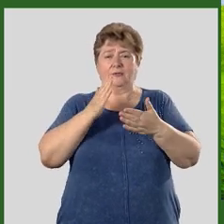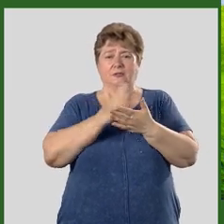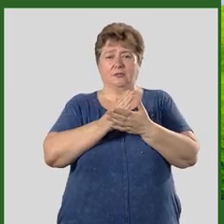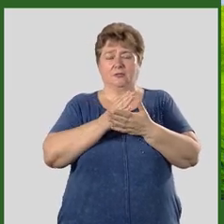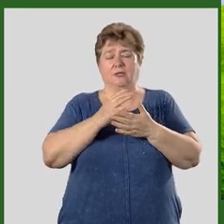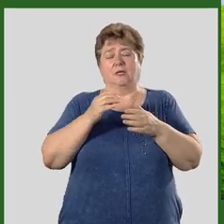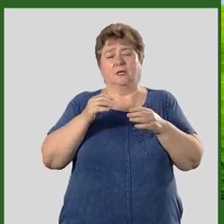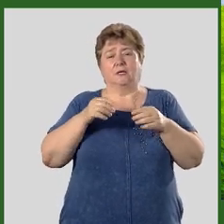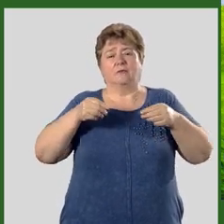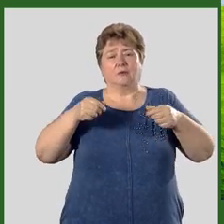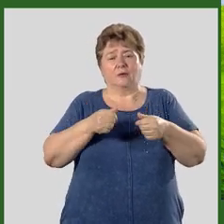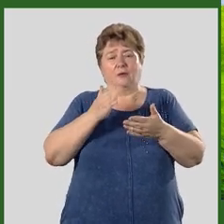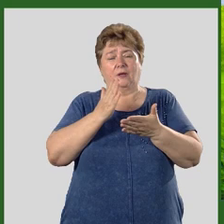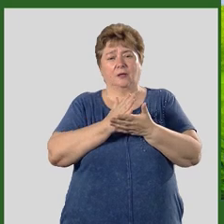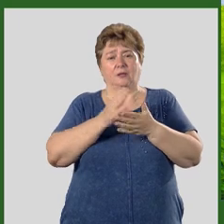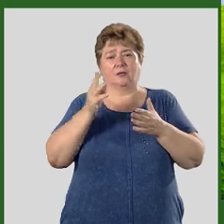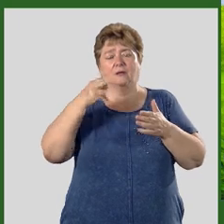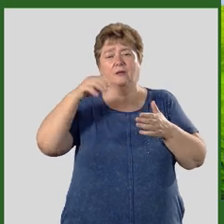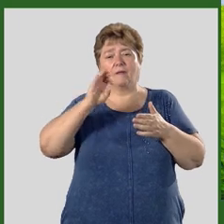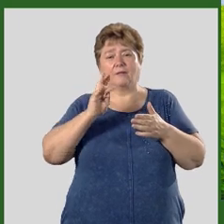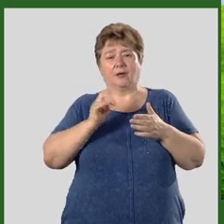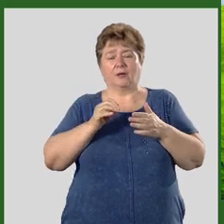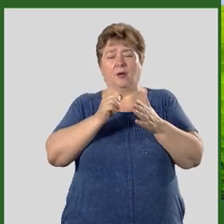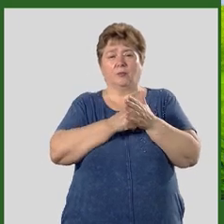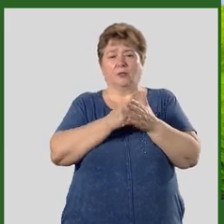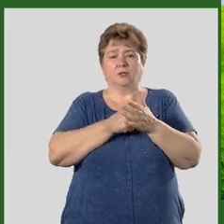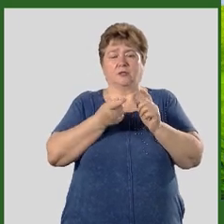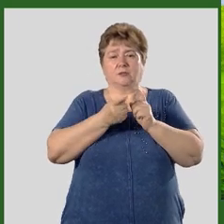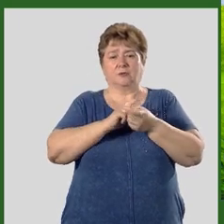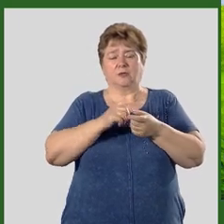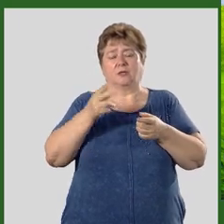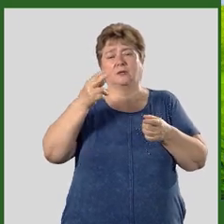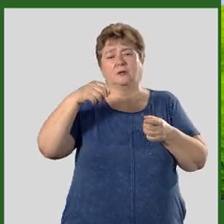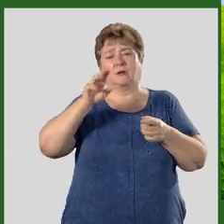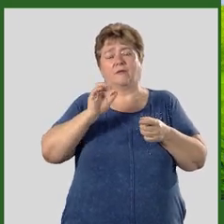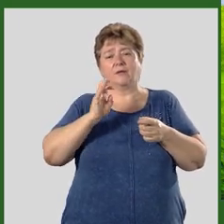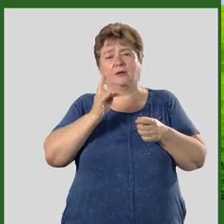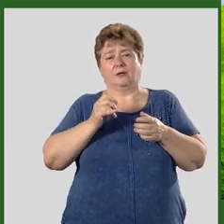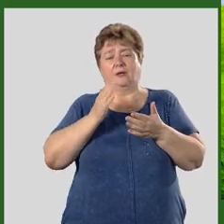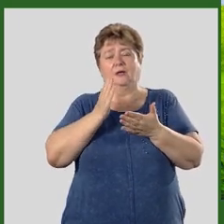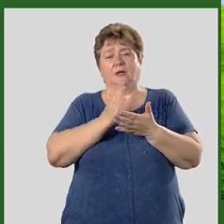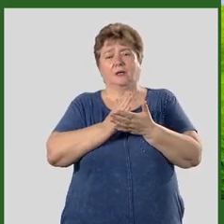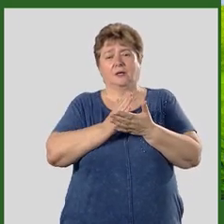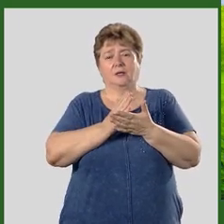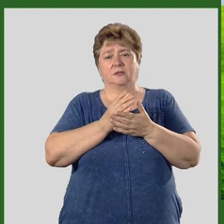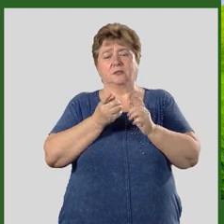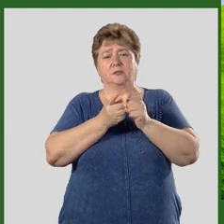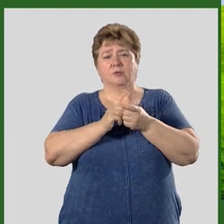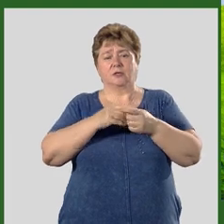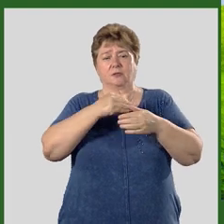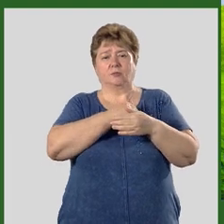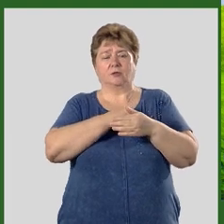поэтому оказывает давление. Главной причиной изменения давления является